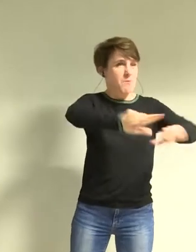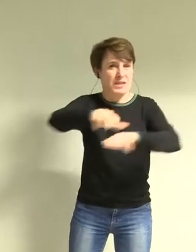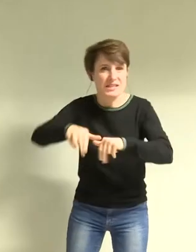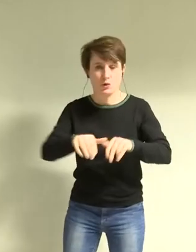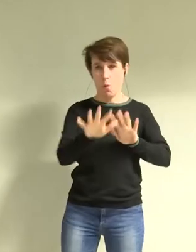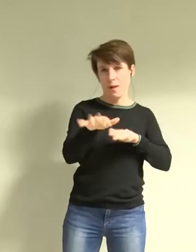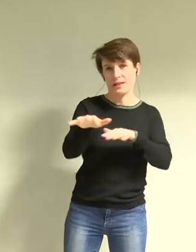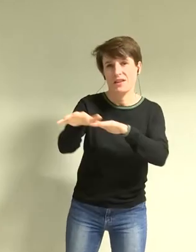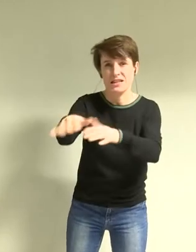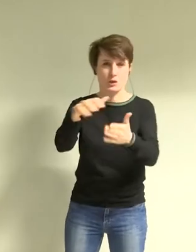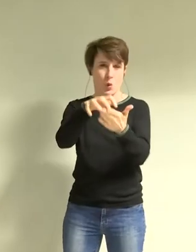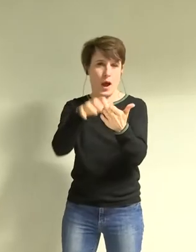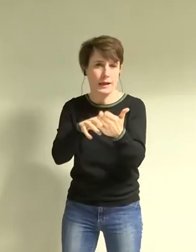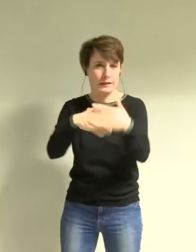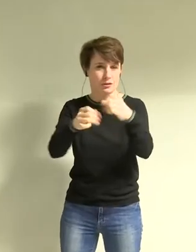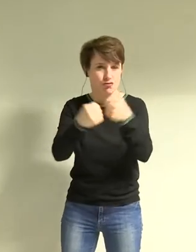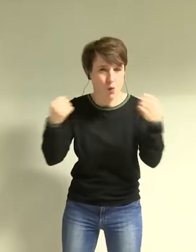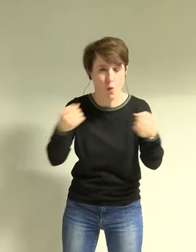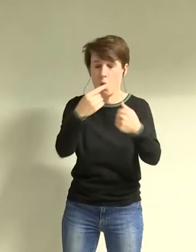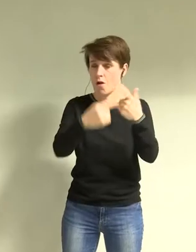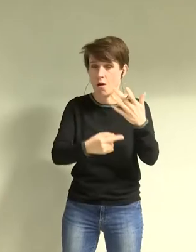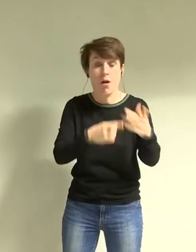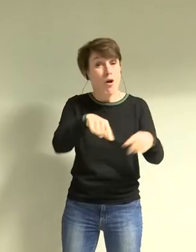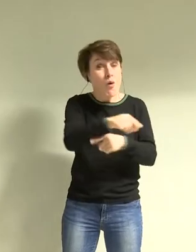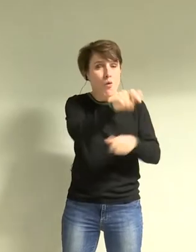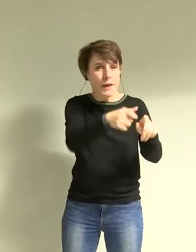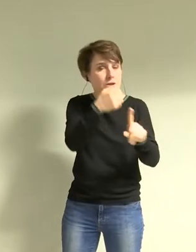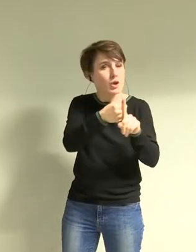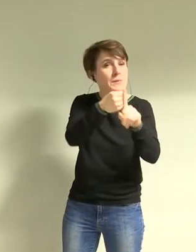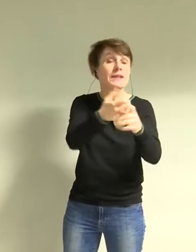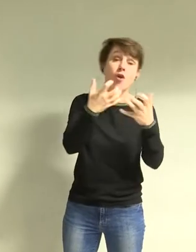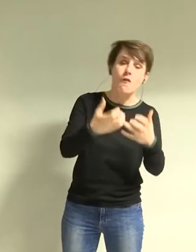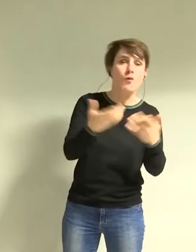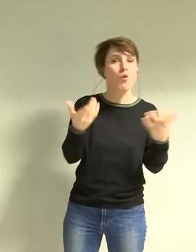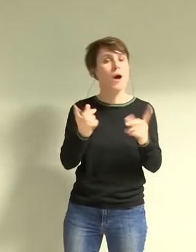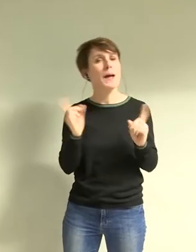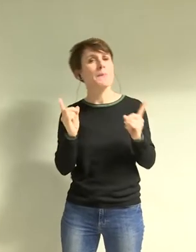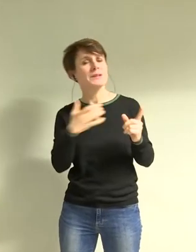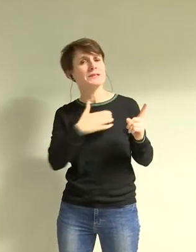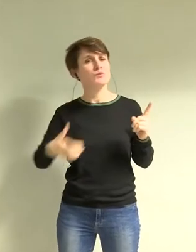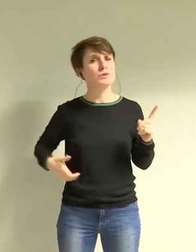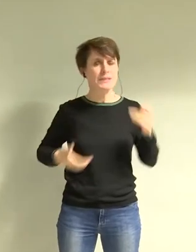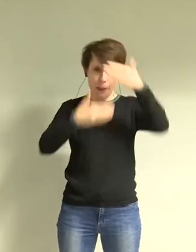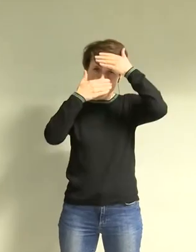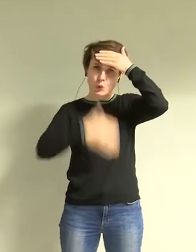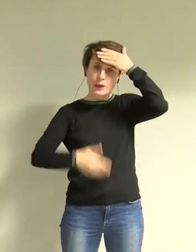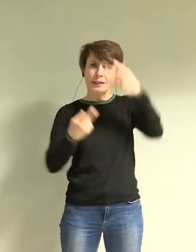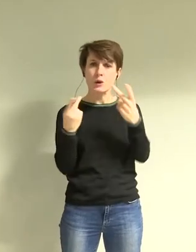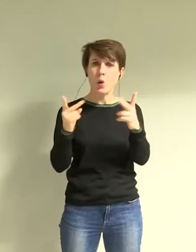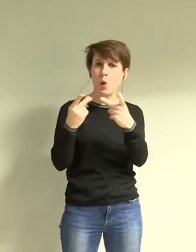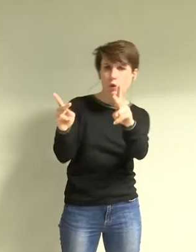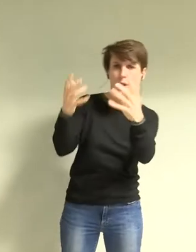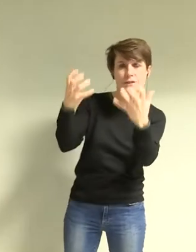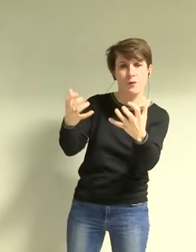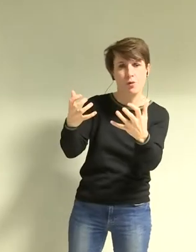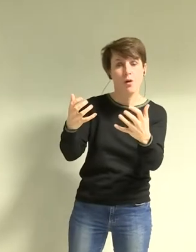articles de presse ses militants demandent entre autres l'autorisation de burqini dans les piscines municipales certains politiques tentent de